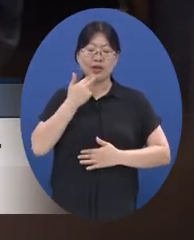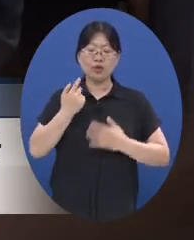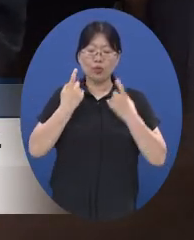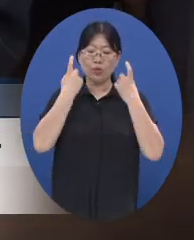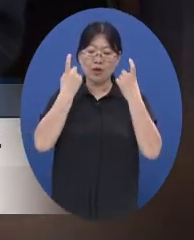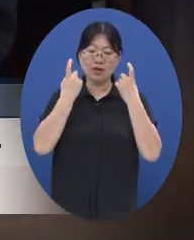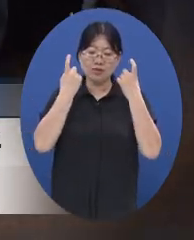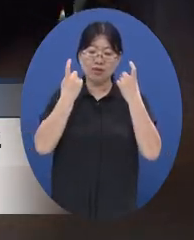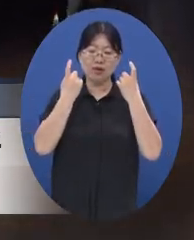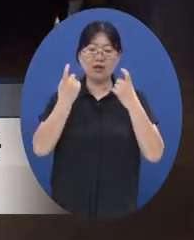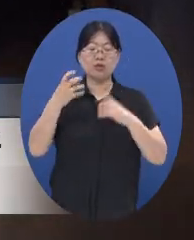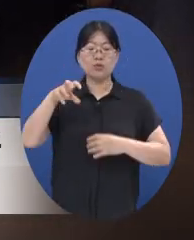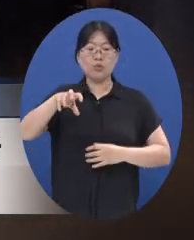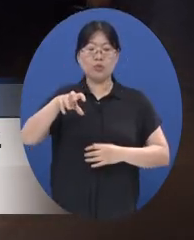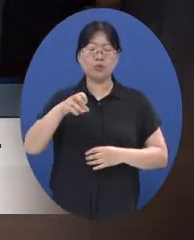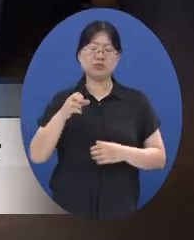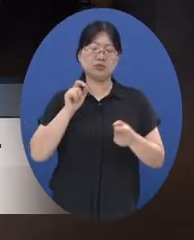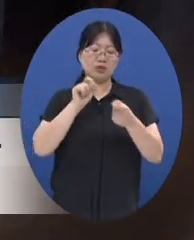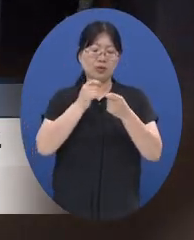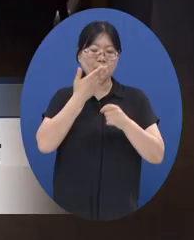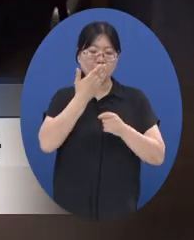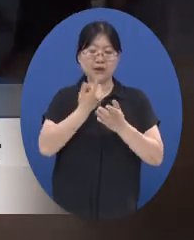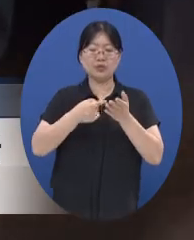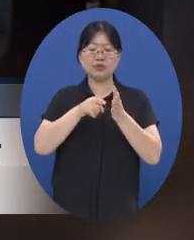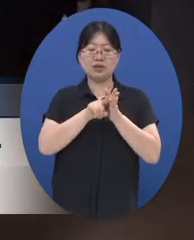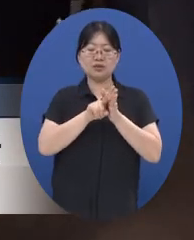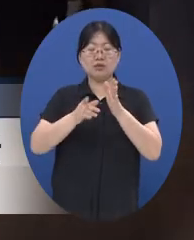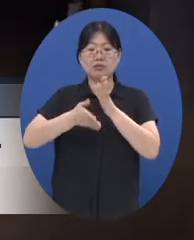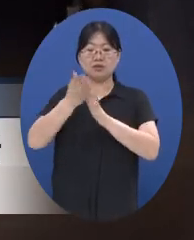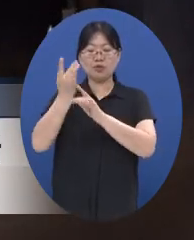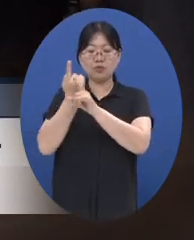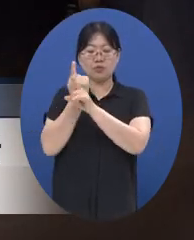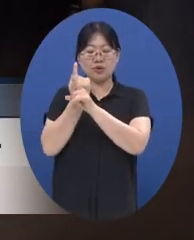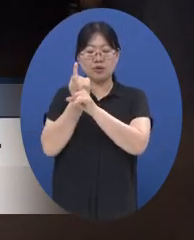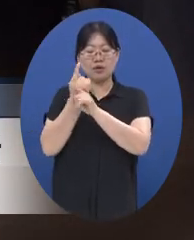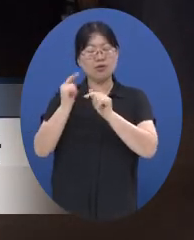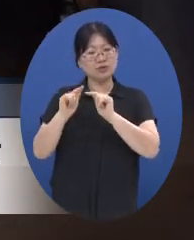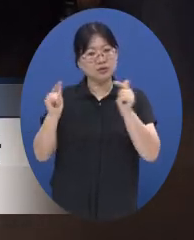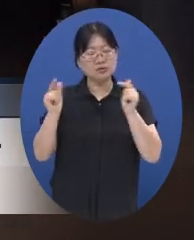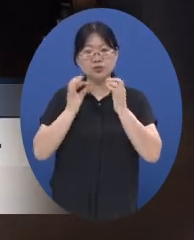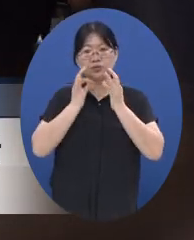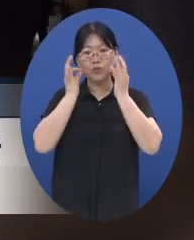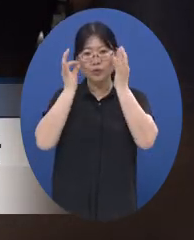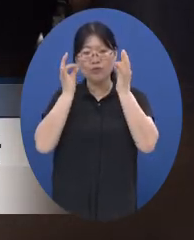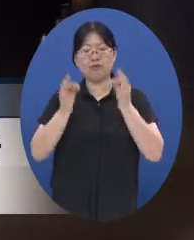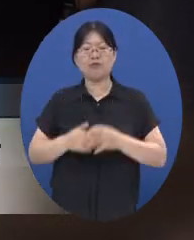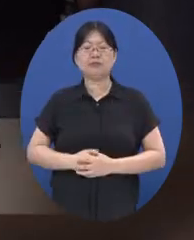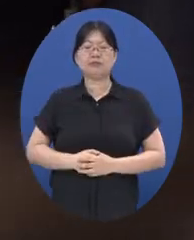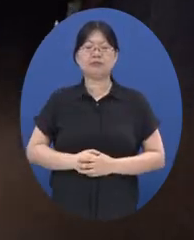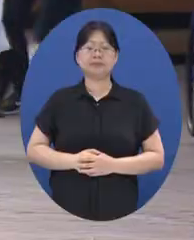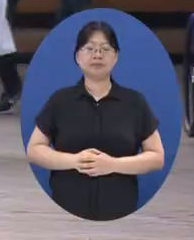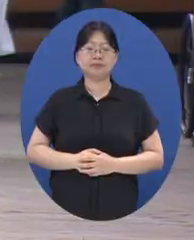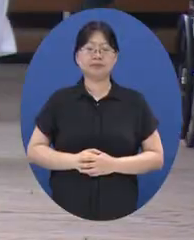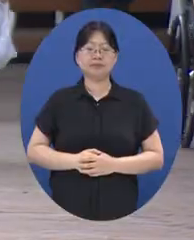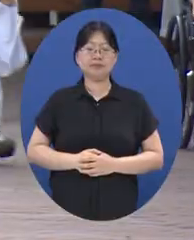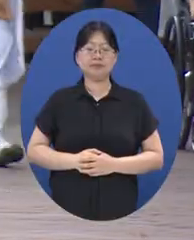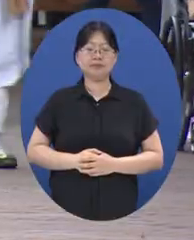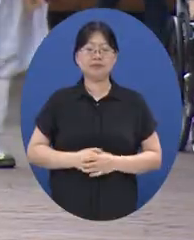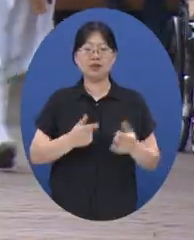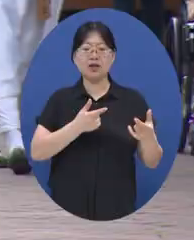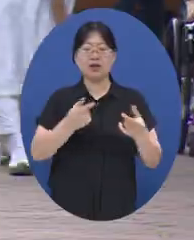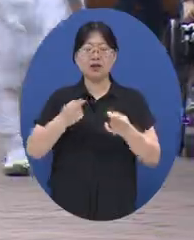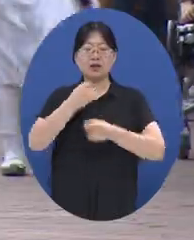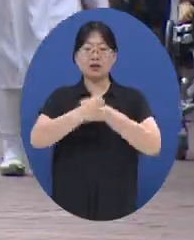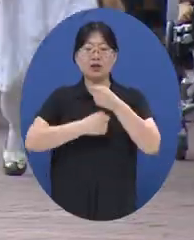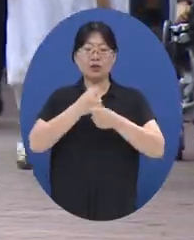이런 뭐 관광지나 이런 데 접근할 수 있도록 이런 뭐 시설 개선 이런 것들을 해보려고 하는 겁니다.